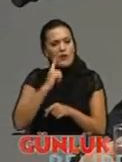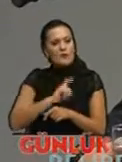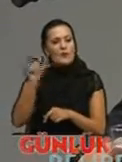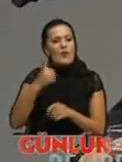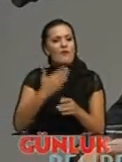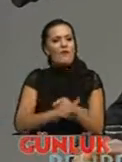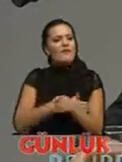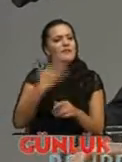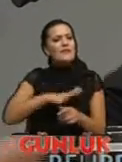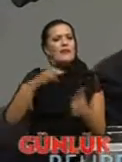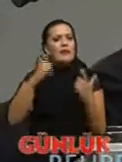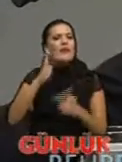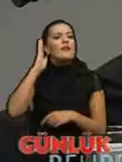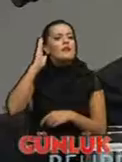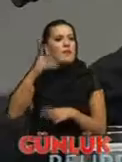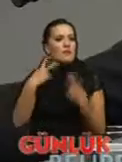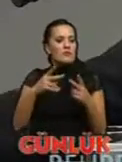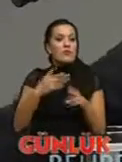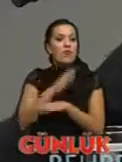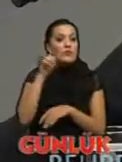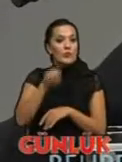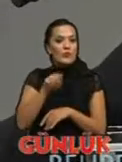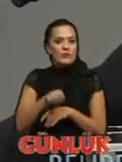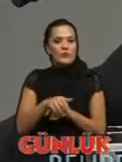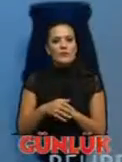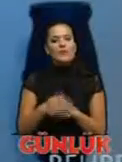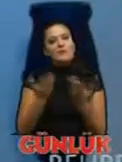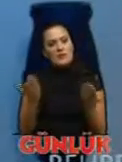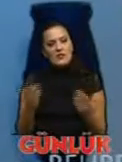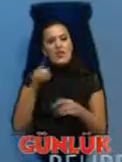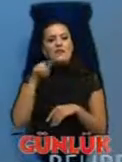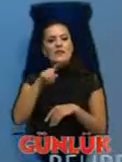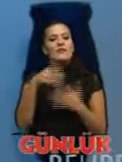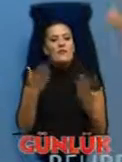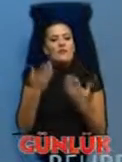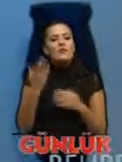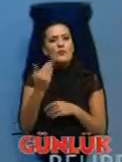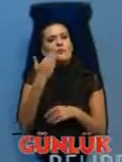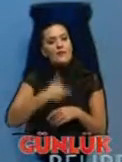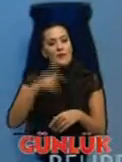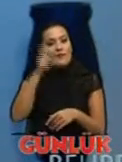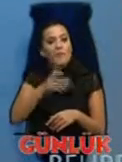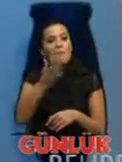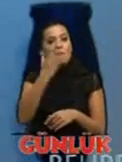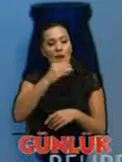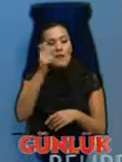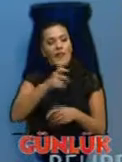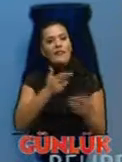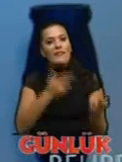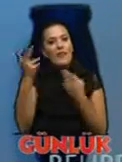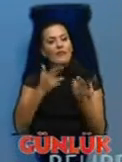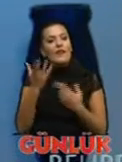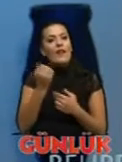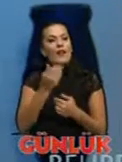Cumhuriyeti vatandaşı istediği yere gidebilecek. Doğrusu budur. İnşallah. Siz tabii çok sevilen, beğenilen ve davet alan